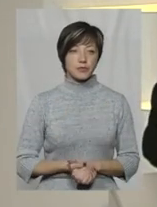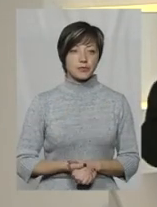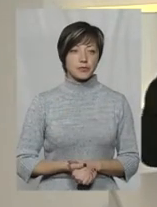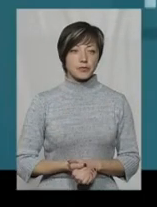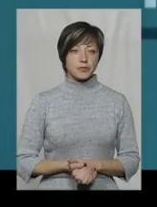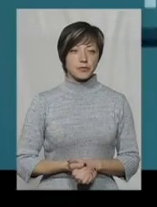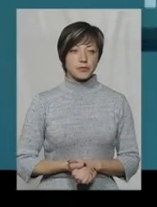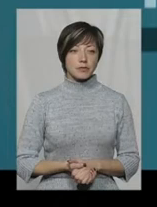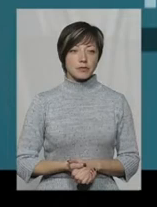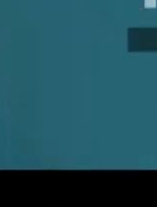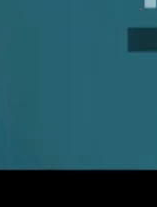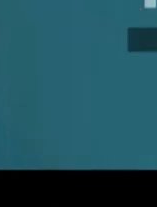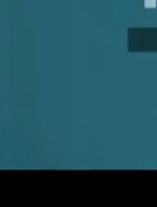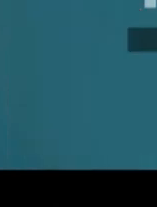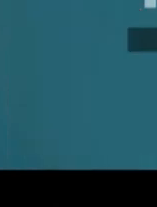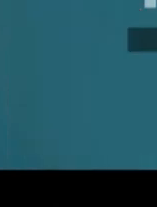екран.